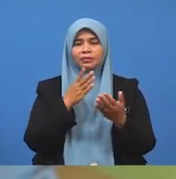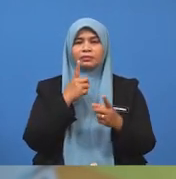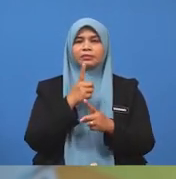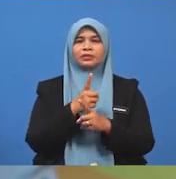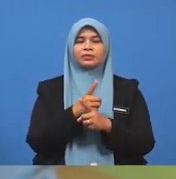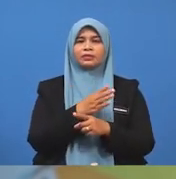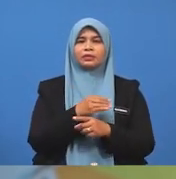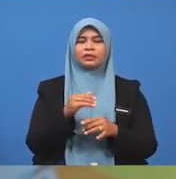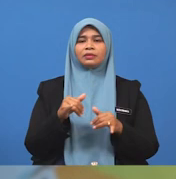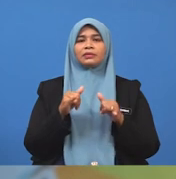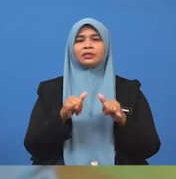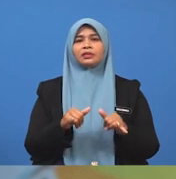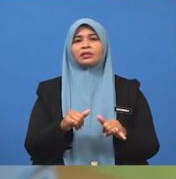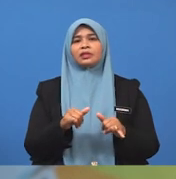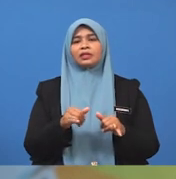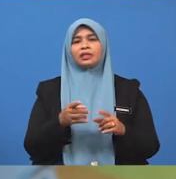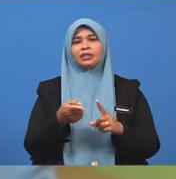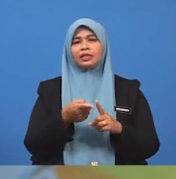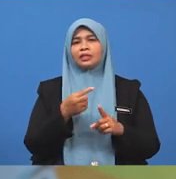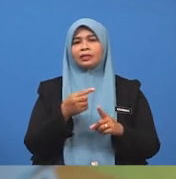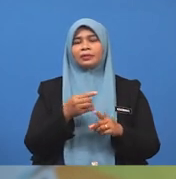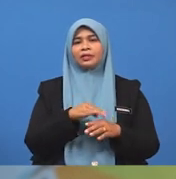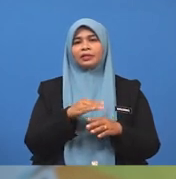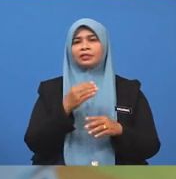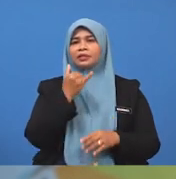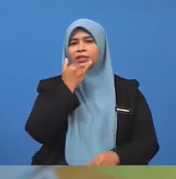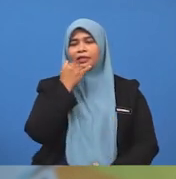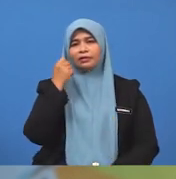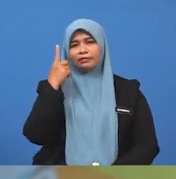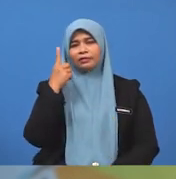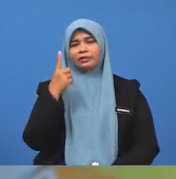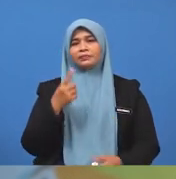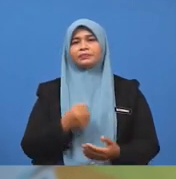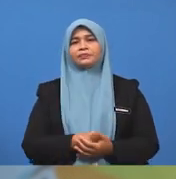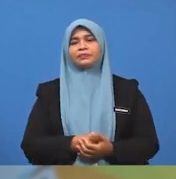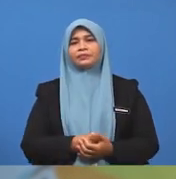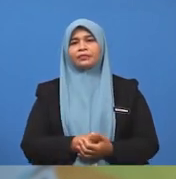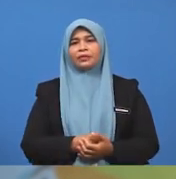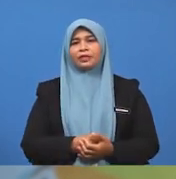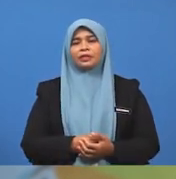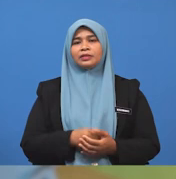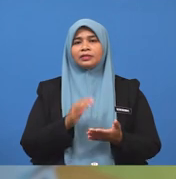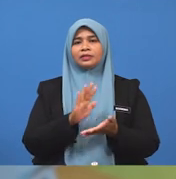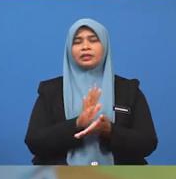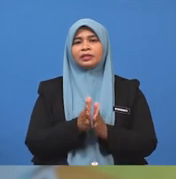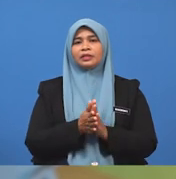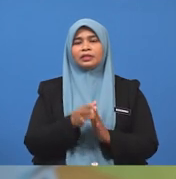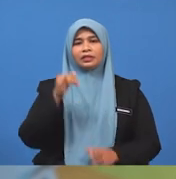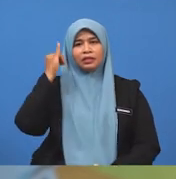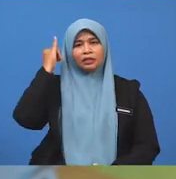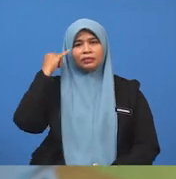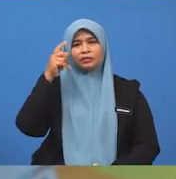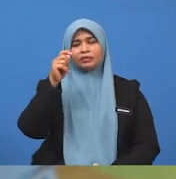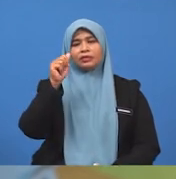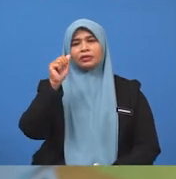menghindarkan dari salah faham ketiga mentafsirkan Alquran Justru itu Ilmu Tafsir